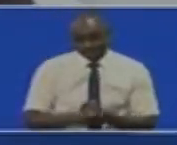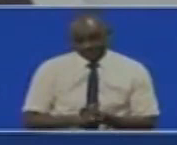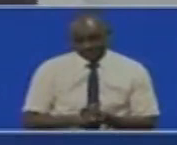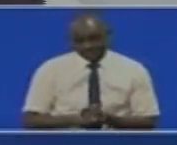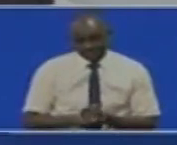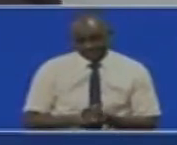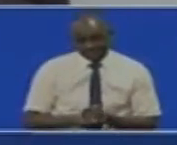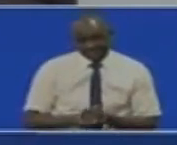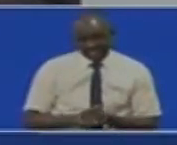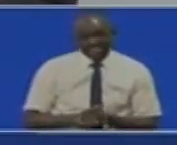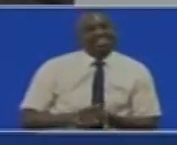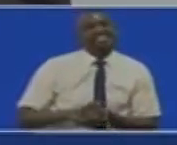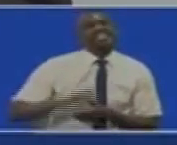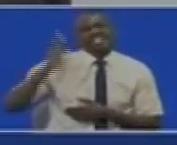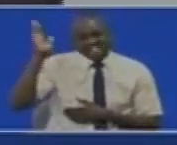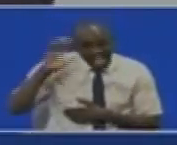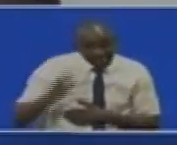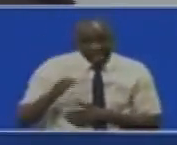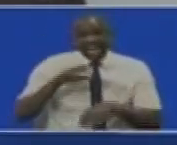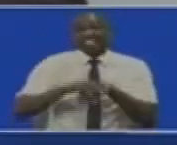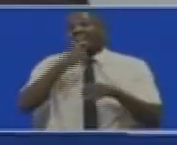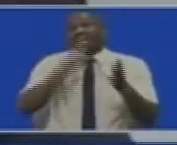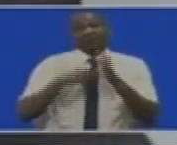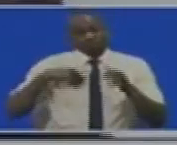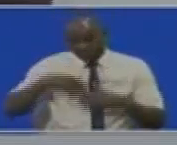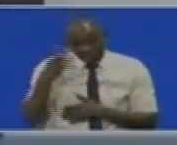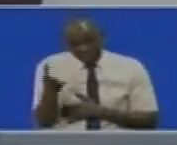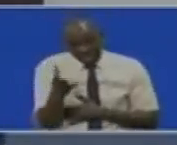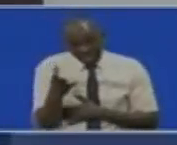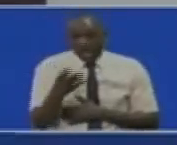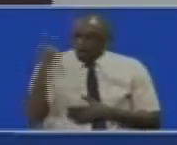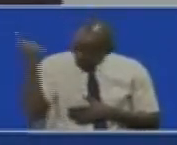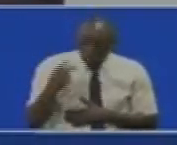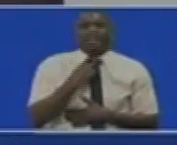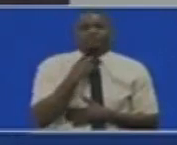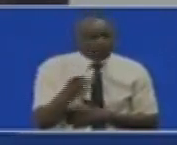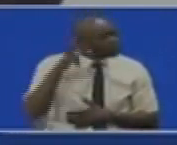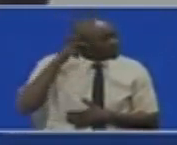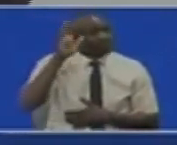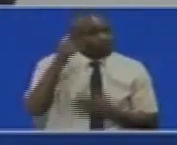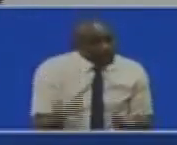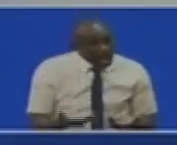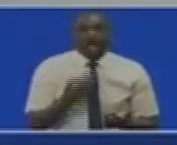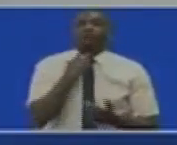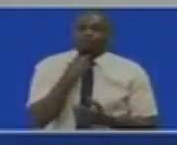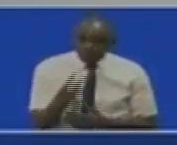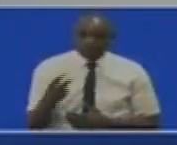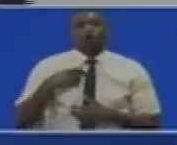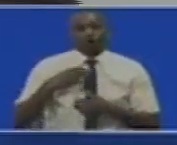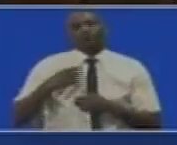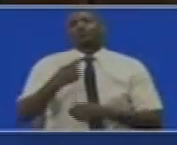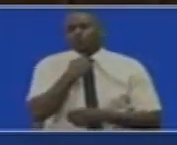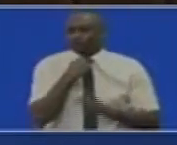Never pick any letter from anyone. The only voice you listen to is the voice of the